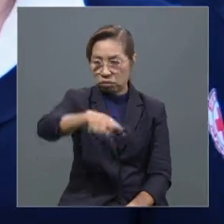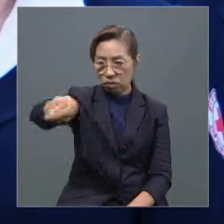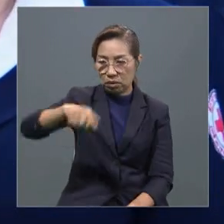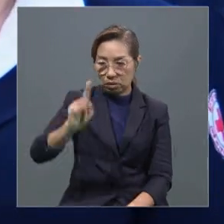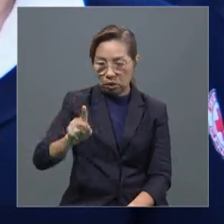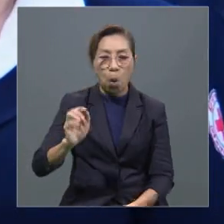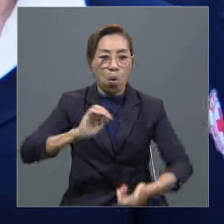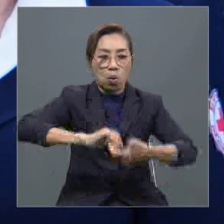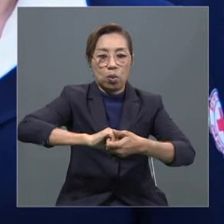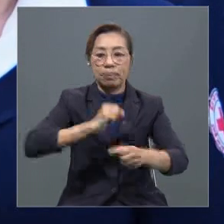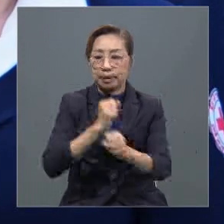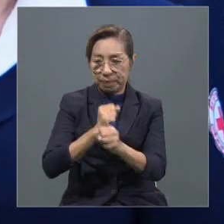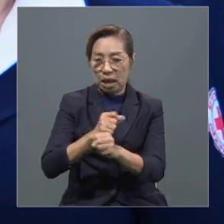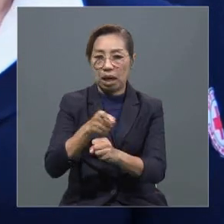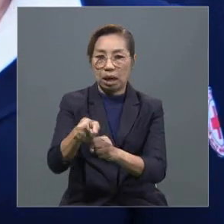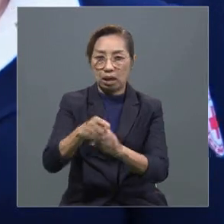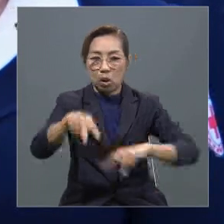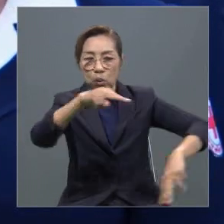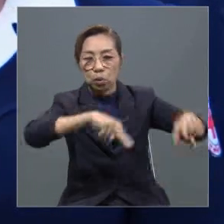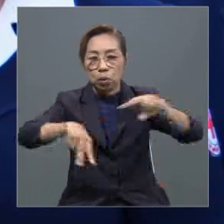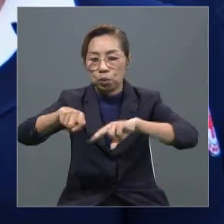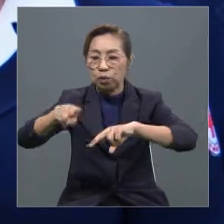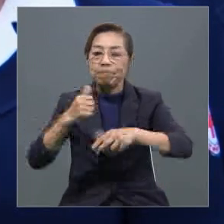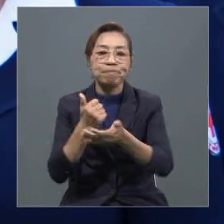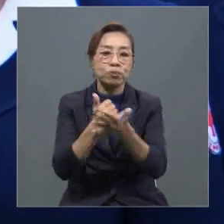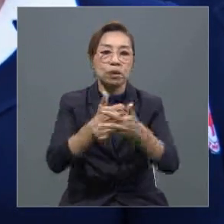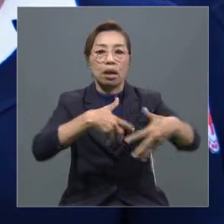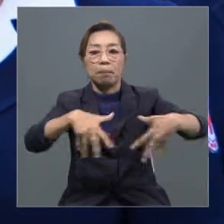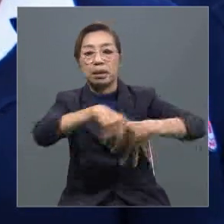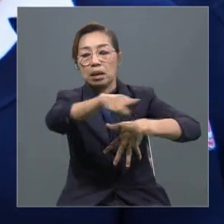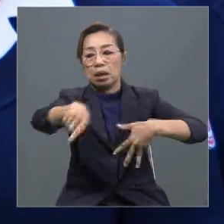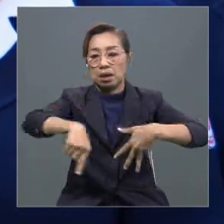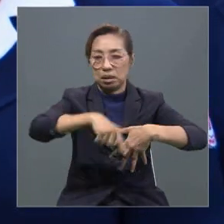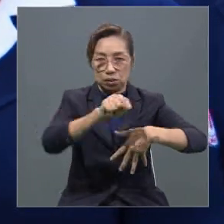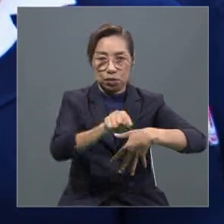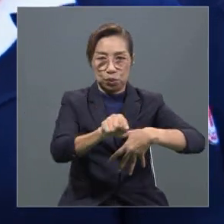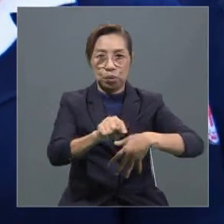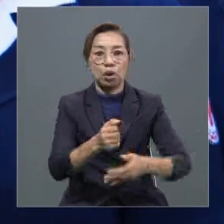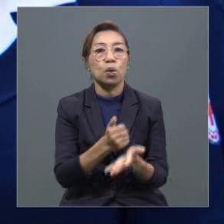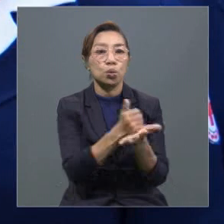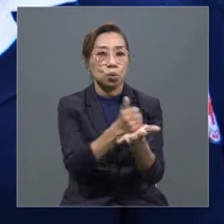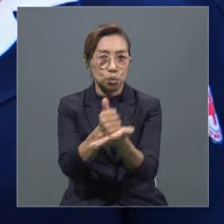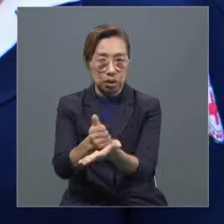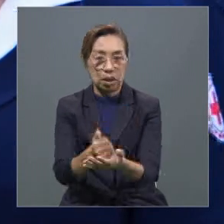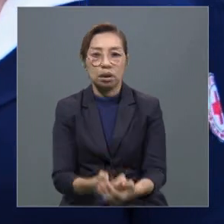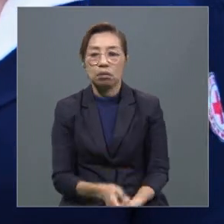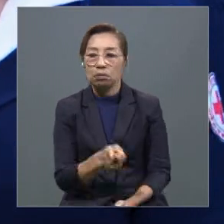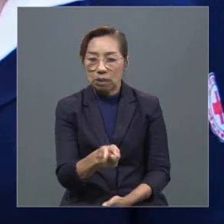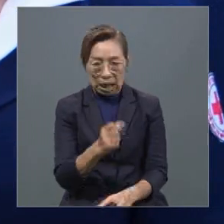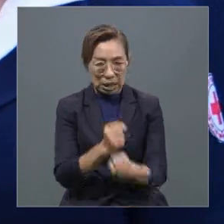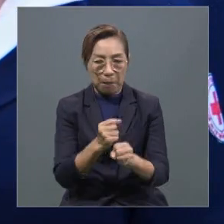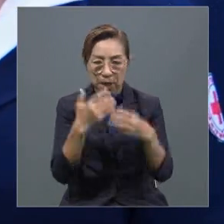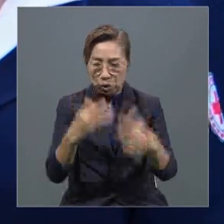การบูรณาการนะครับกันทำงานนะครับเพื่อที่จะเ่อให้ความช่วยเหลือเอ่อพี่น้องประชาชนในครั้งนี้เนี่ยให้เสร็จ